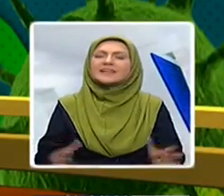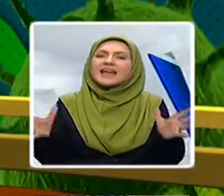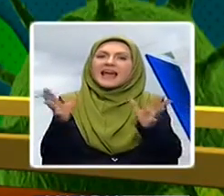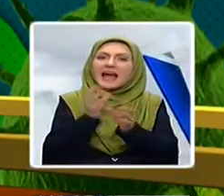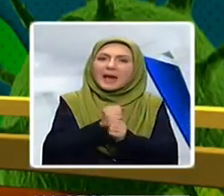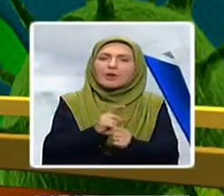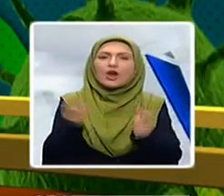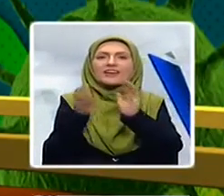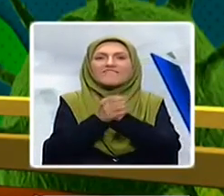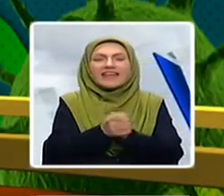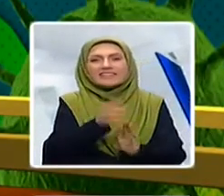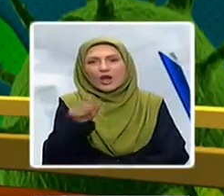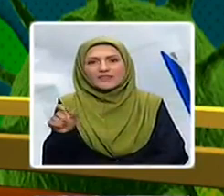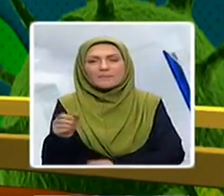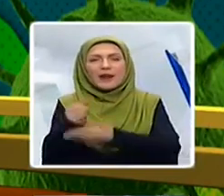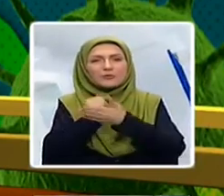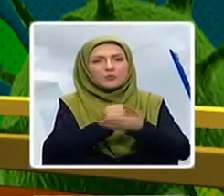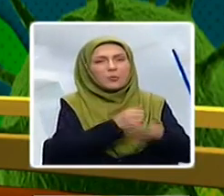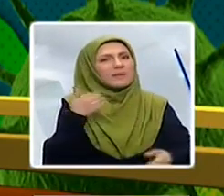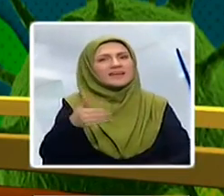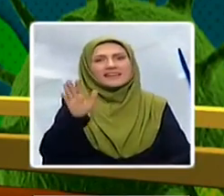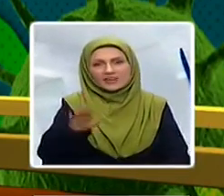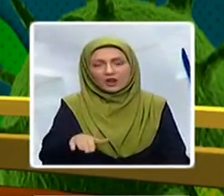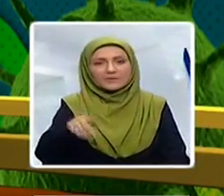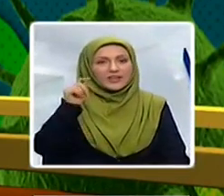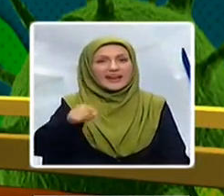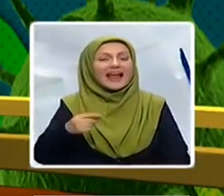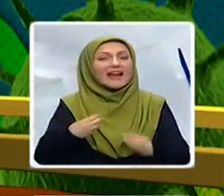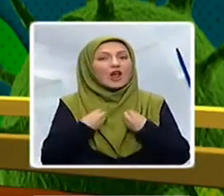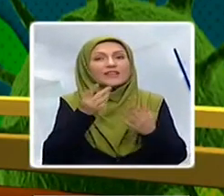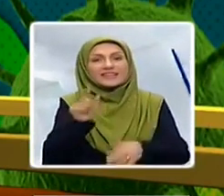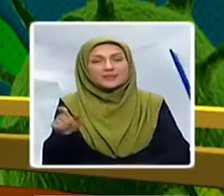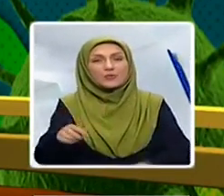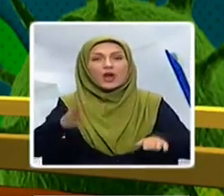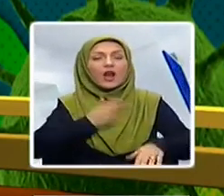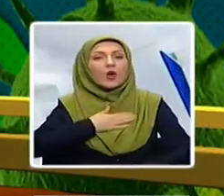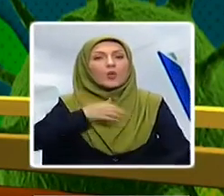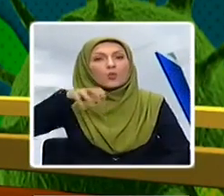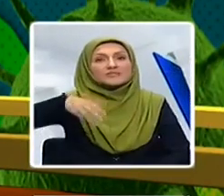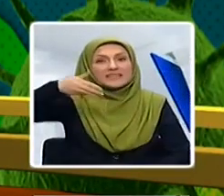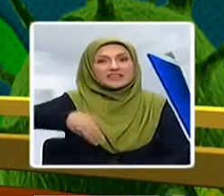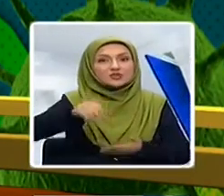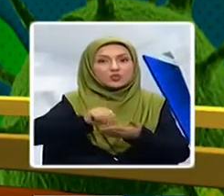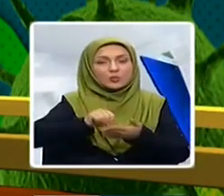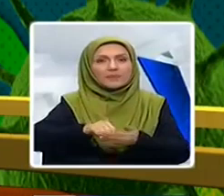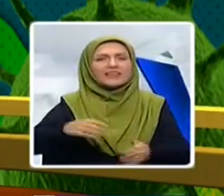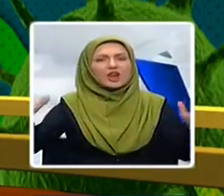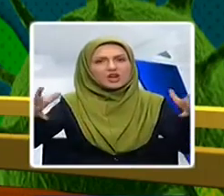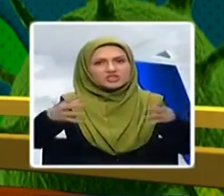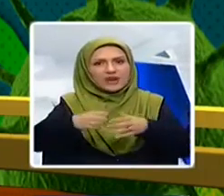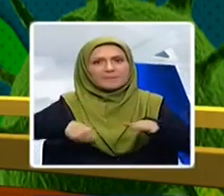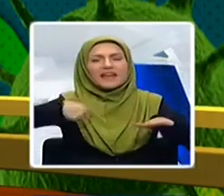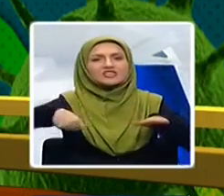دورهمی‌هایی از جنس مؤمنان، این بار صدای چرخ خیاطی خیرین از حسینیه‌ای در جنوب